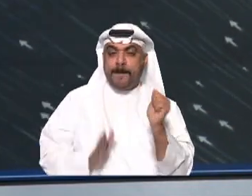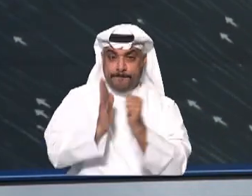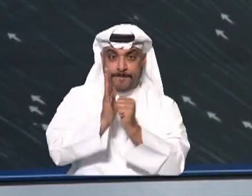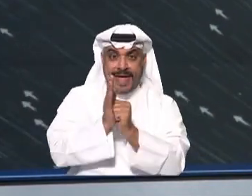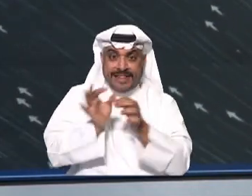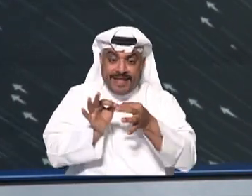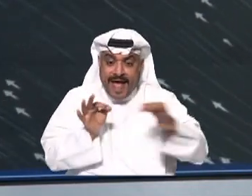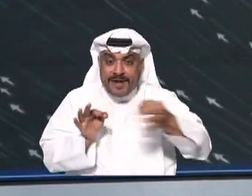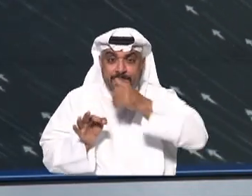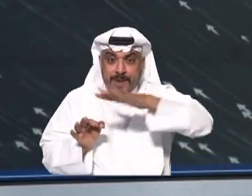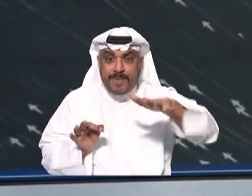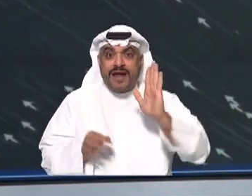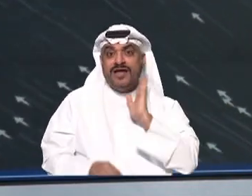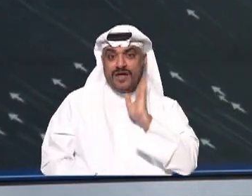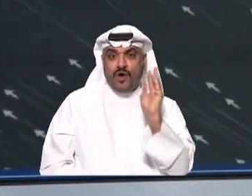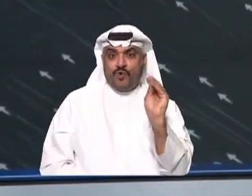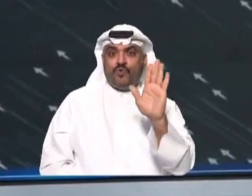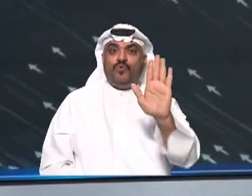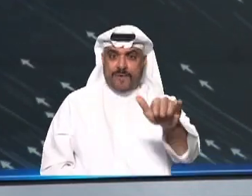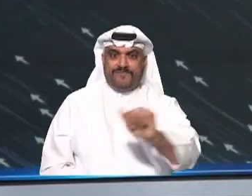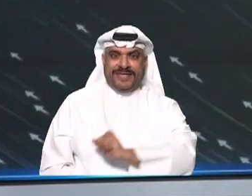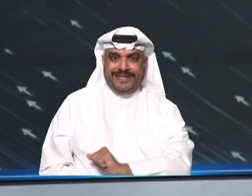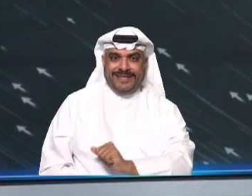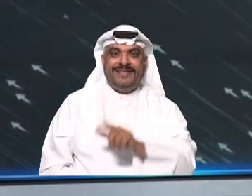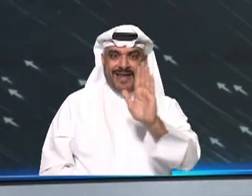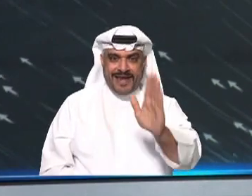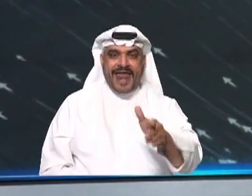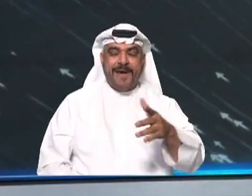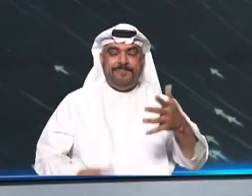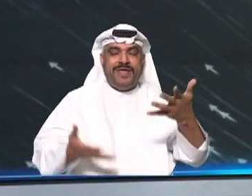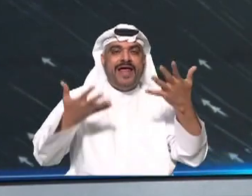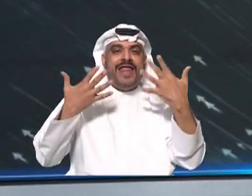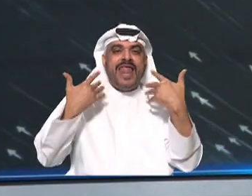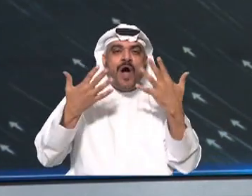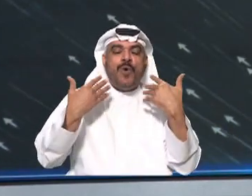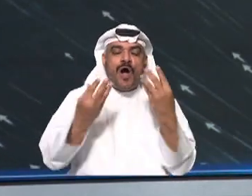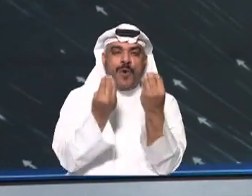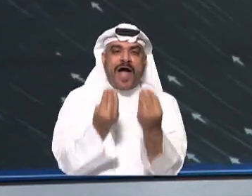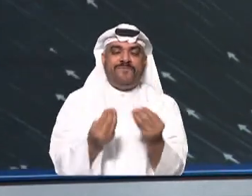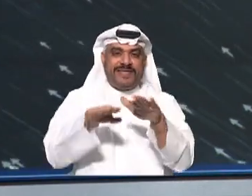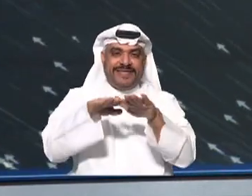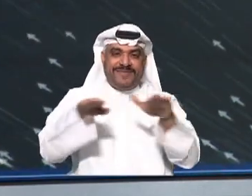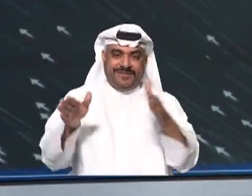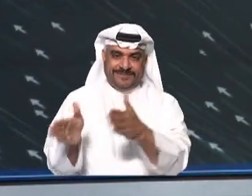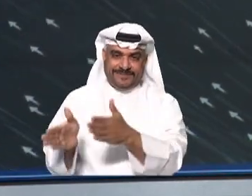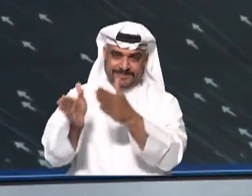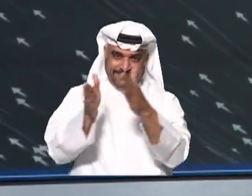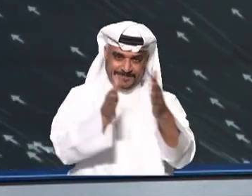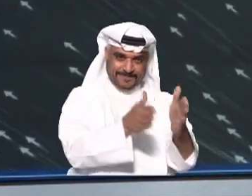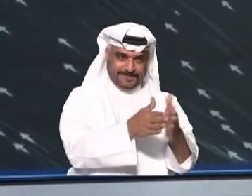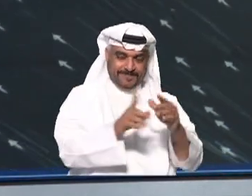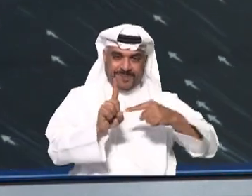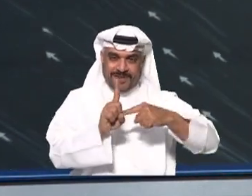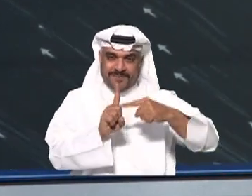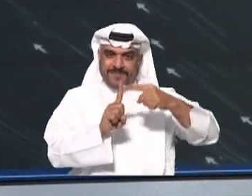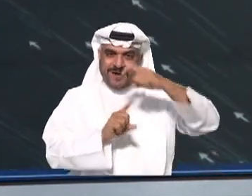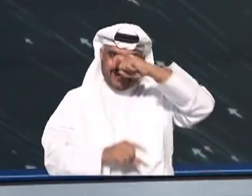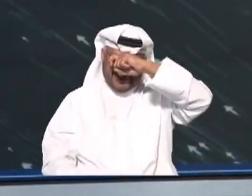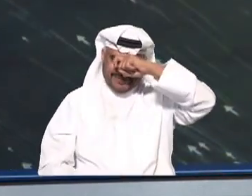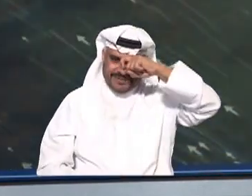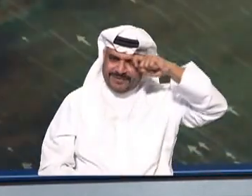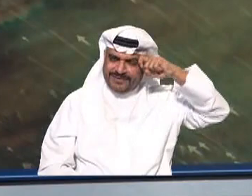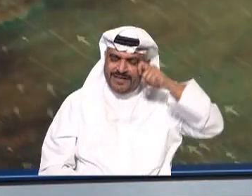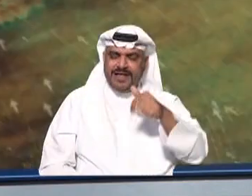الجنوبية الشرقية وكذلك الجزر مع استمرار الرياح الجنوبية الشرقية معتدلة السرعة، كذلك درجات الحرارة متفاوتة ما